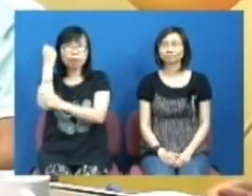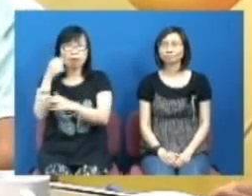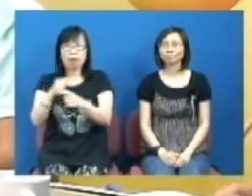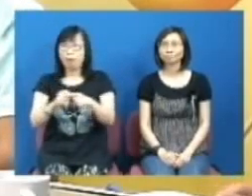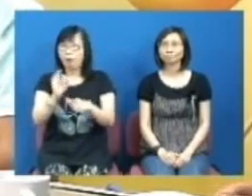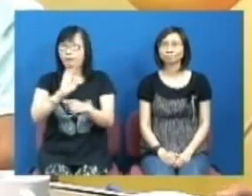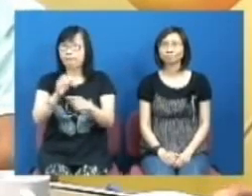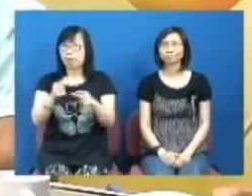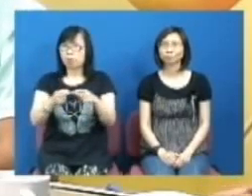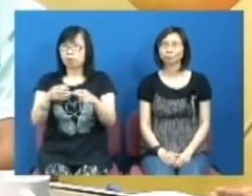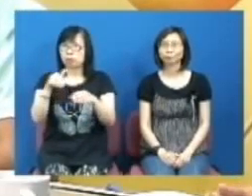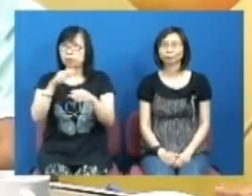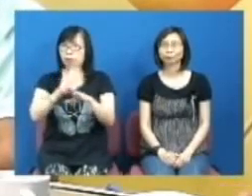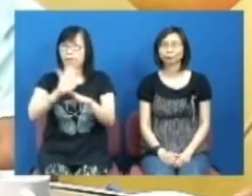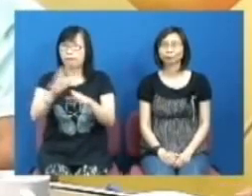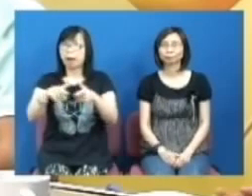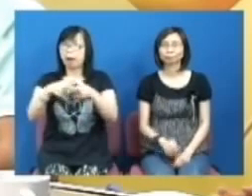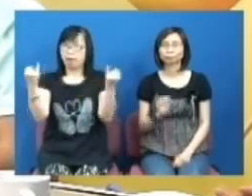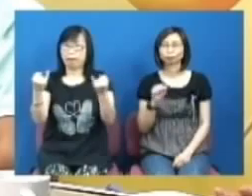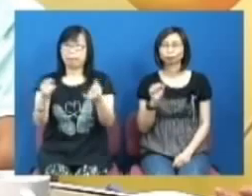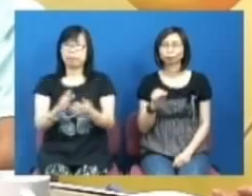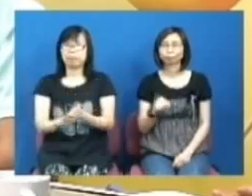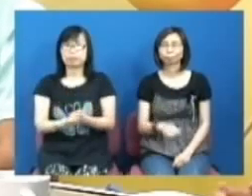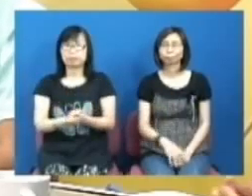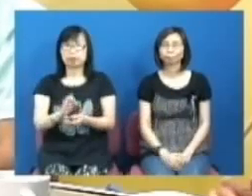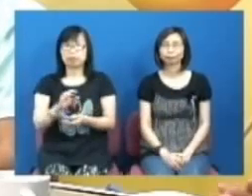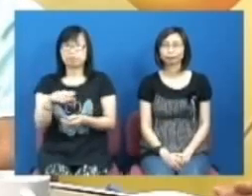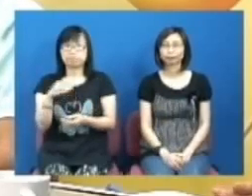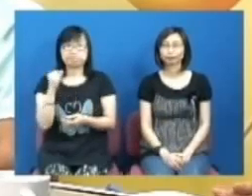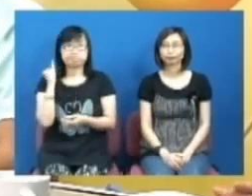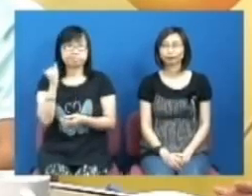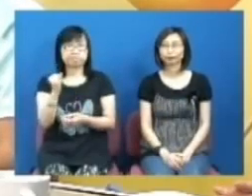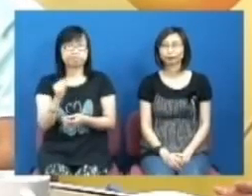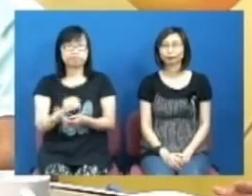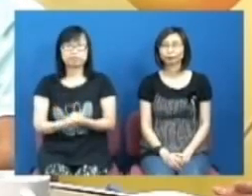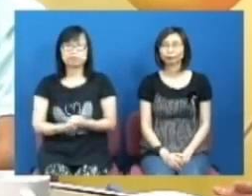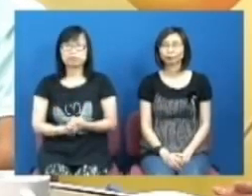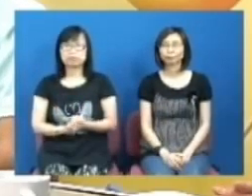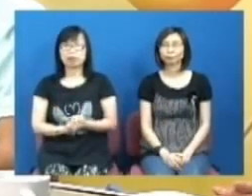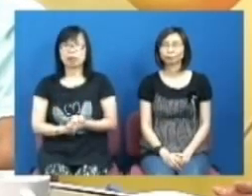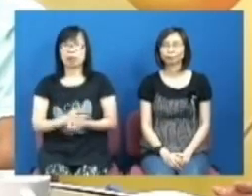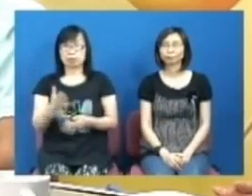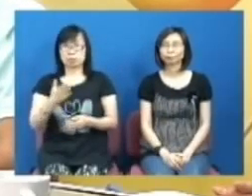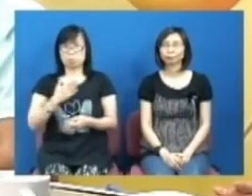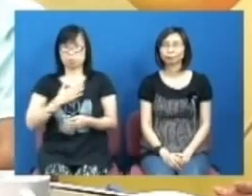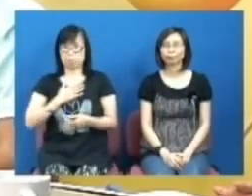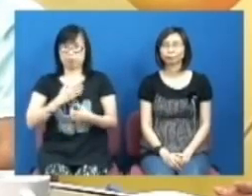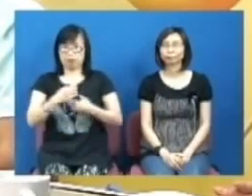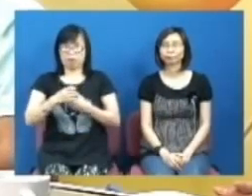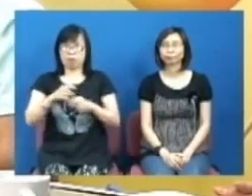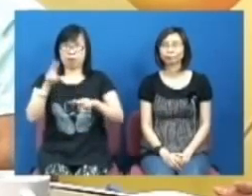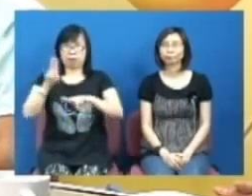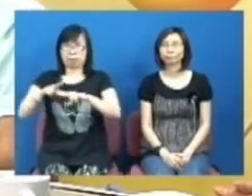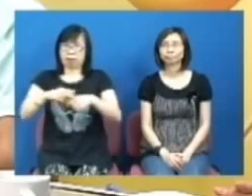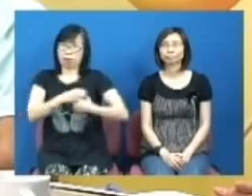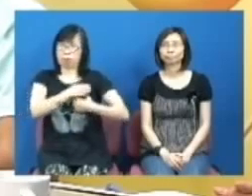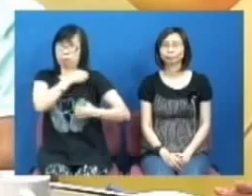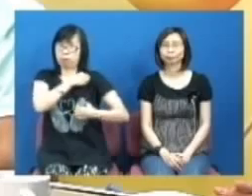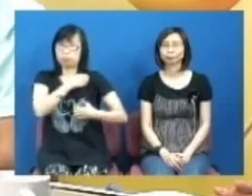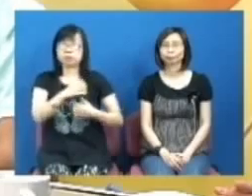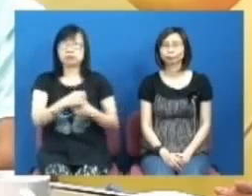據、冇邏輯、無恥噶嘛？嗱，好簡單，你怕共產黨乘機